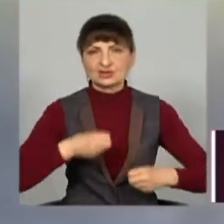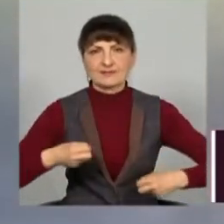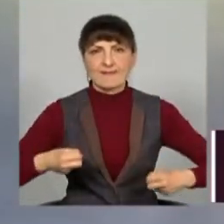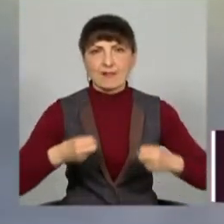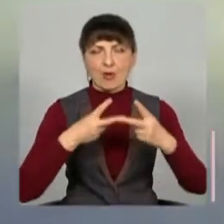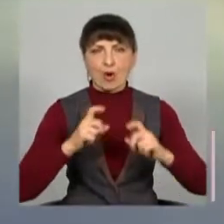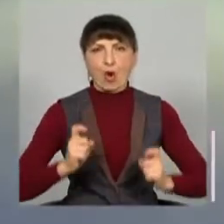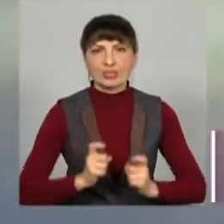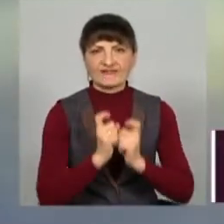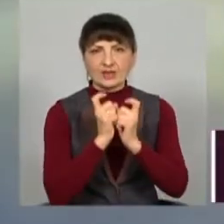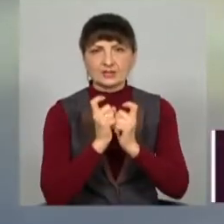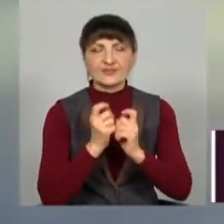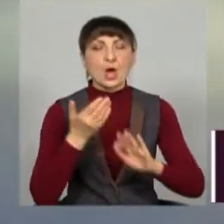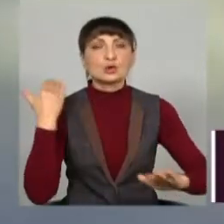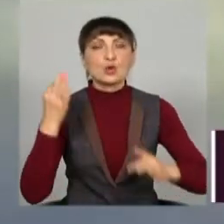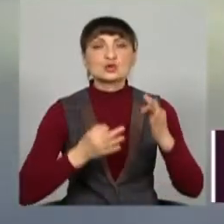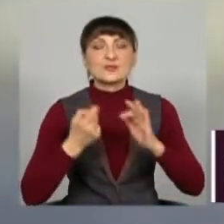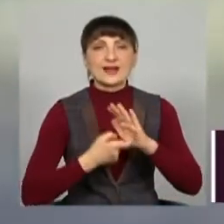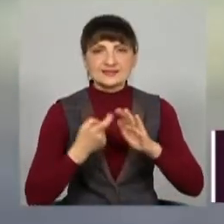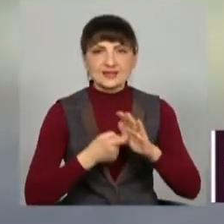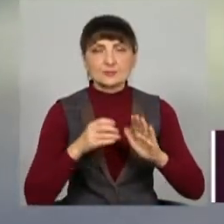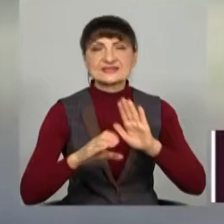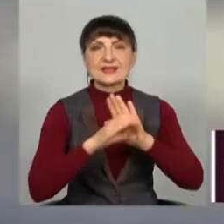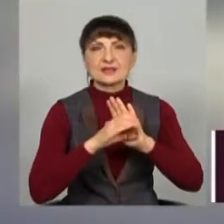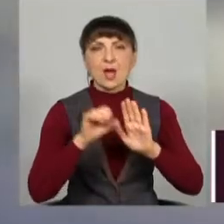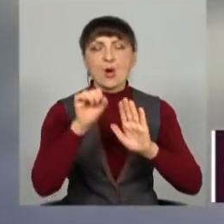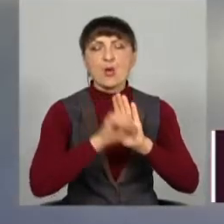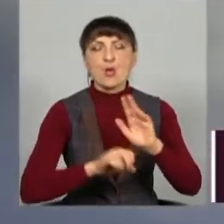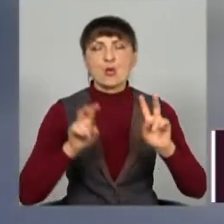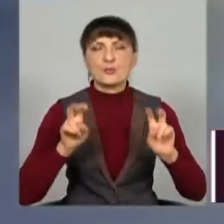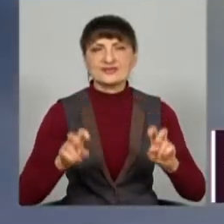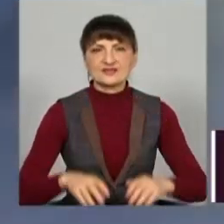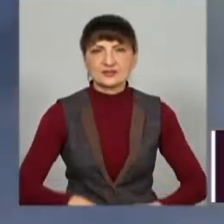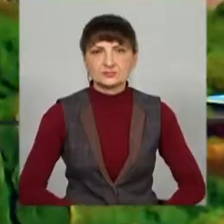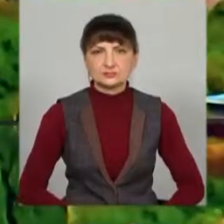говорится в сообщении. Досудебное расследование ведется по статье «Убийство».